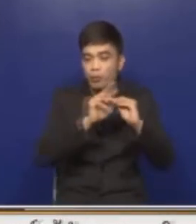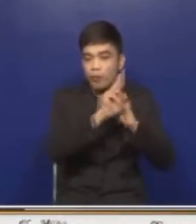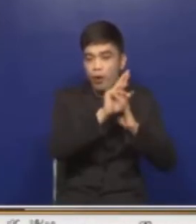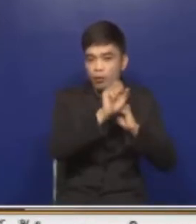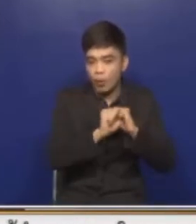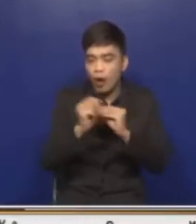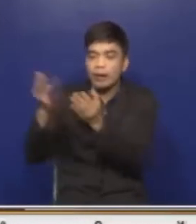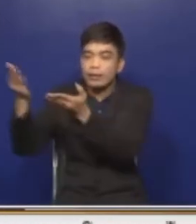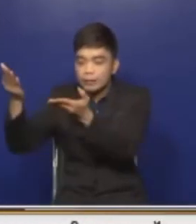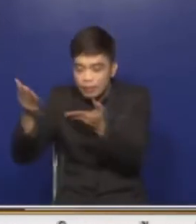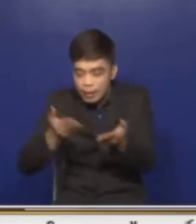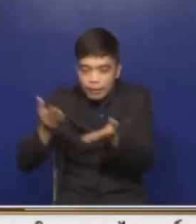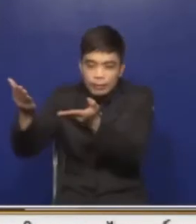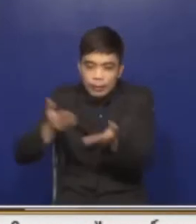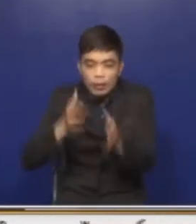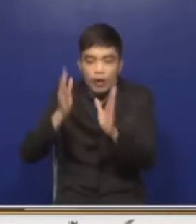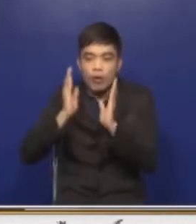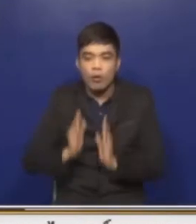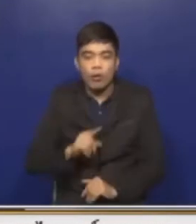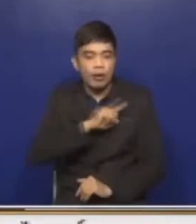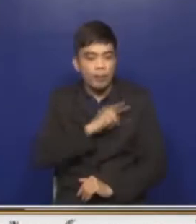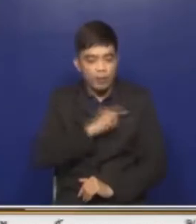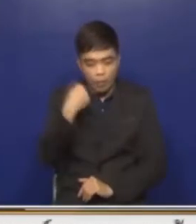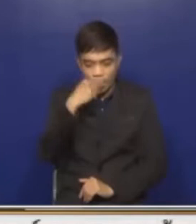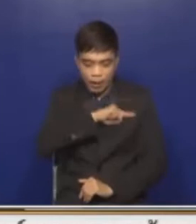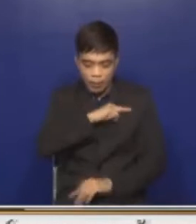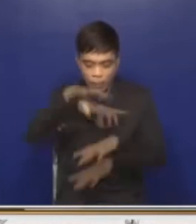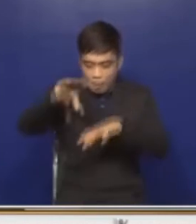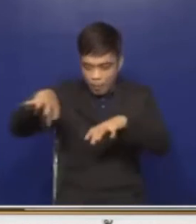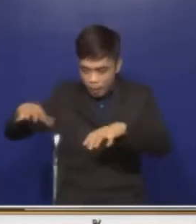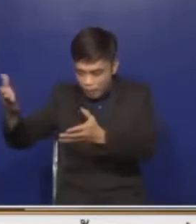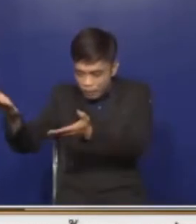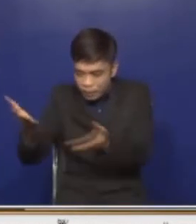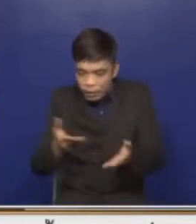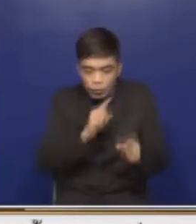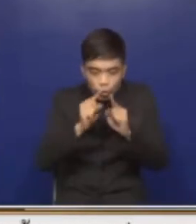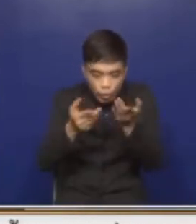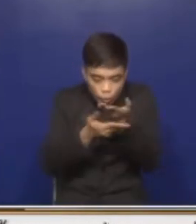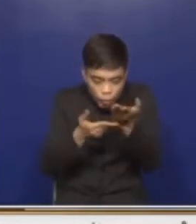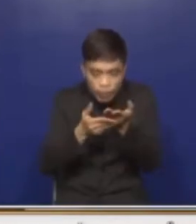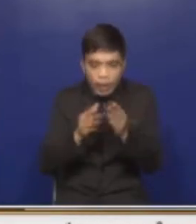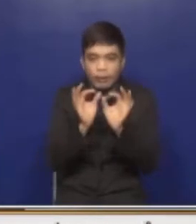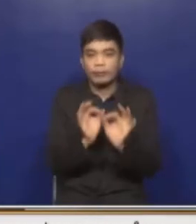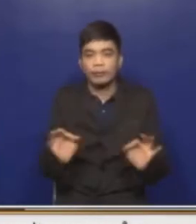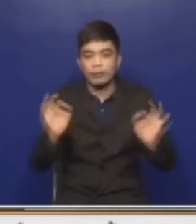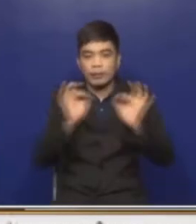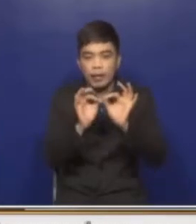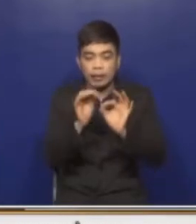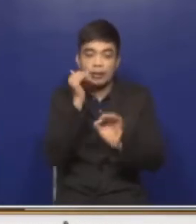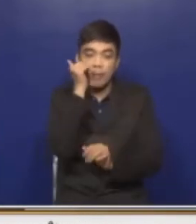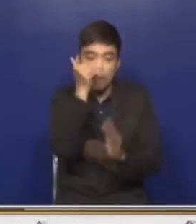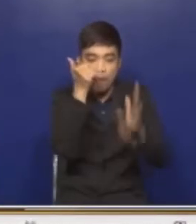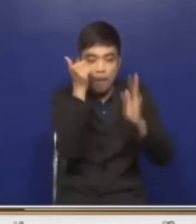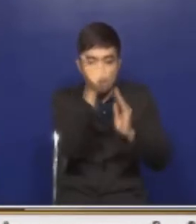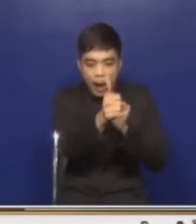เชิญทุกหน่วยหมายข้อมูลที่สำคัญยิ่งสำคัญยิ่งกว่านั้นคือการลงพื้นที่และคณะกรรมการ